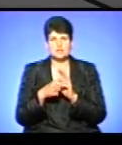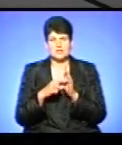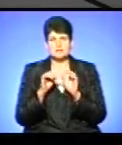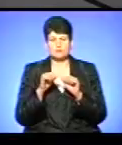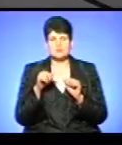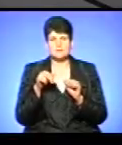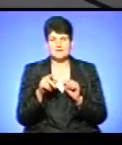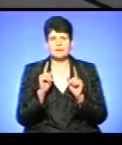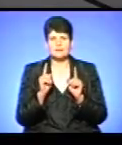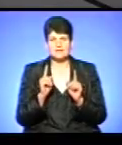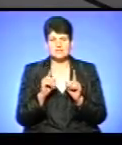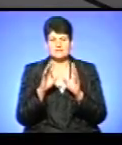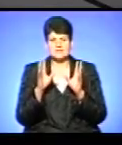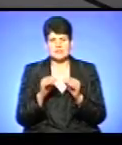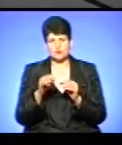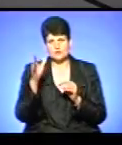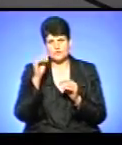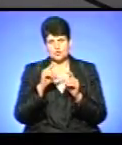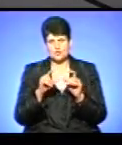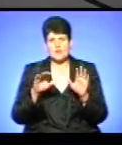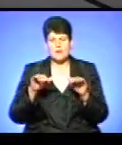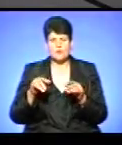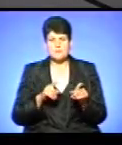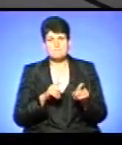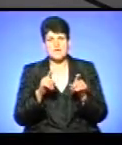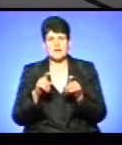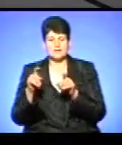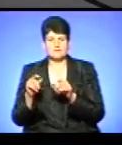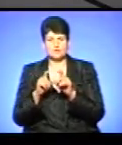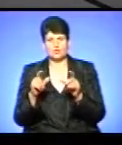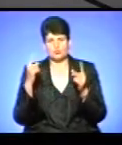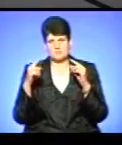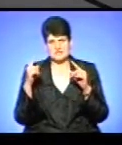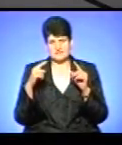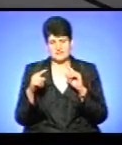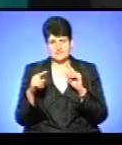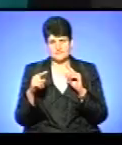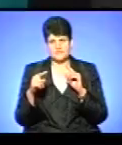піти лише в загальноосвітню школу, а вже потім перейти в школу мистецтв, тобто з цією